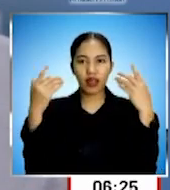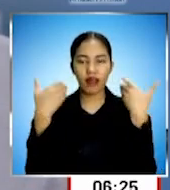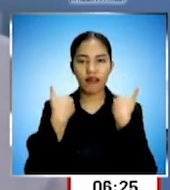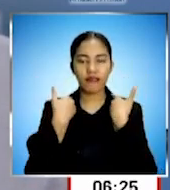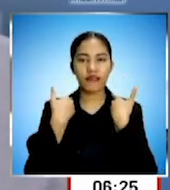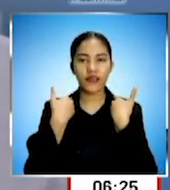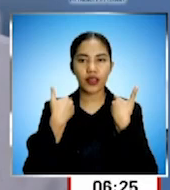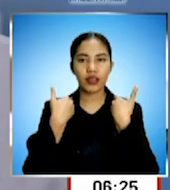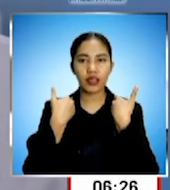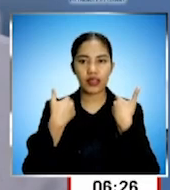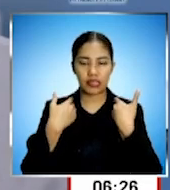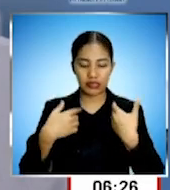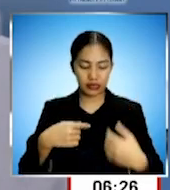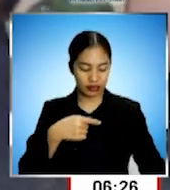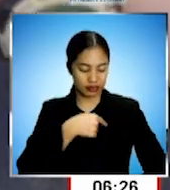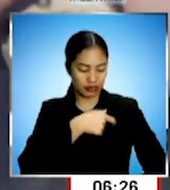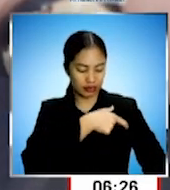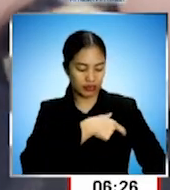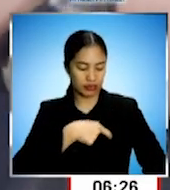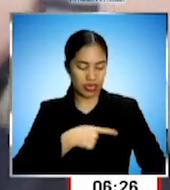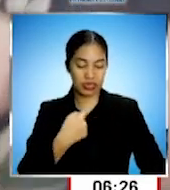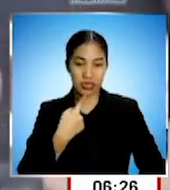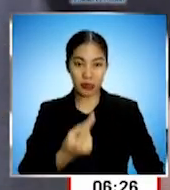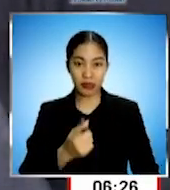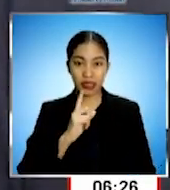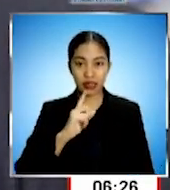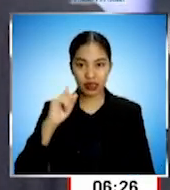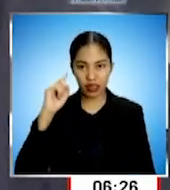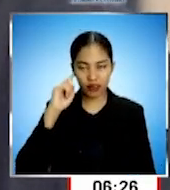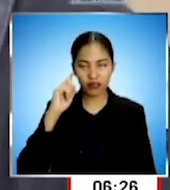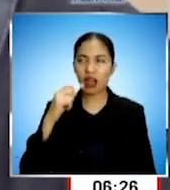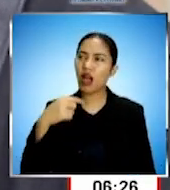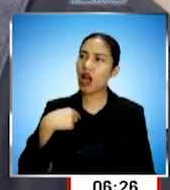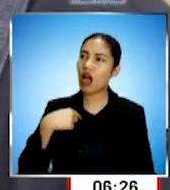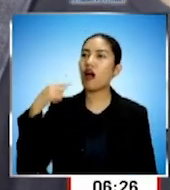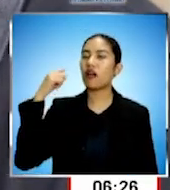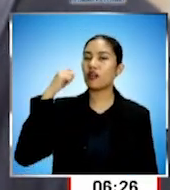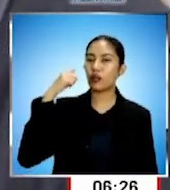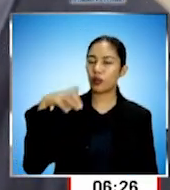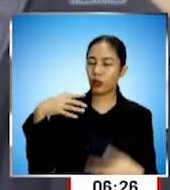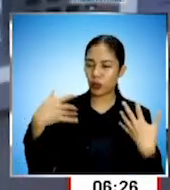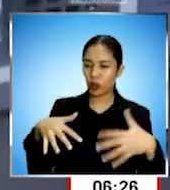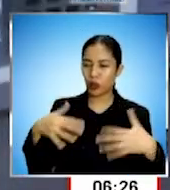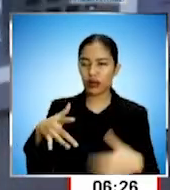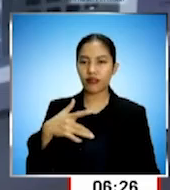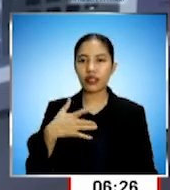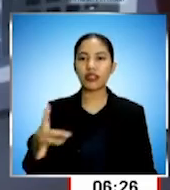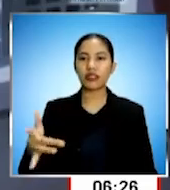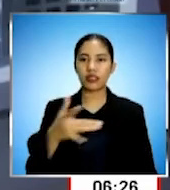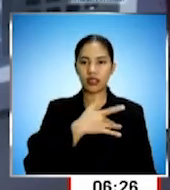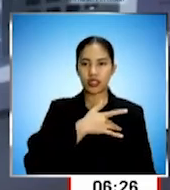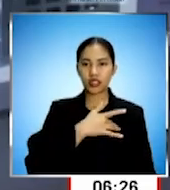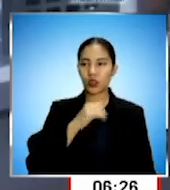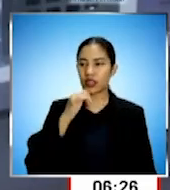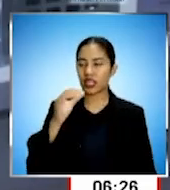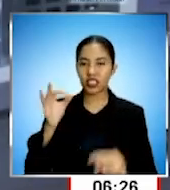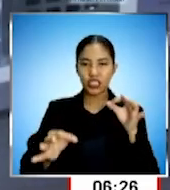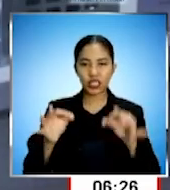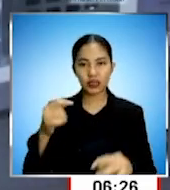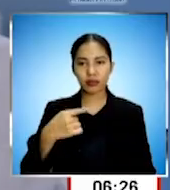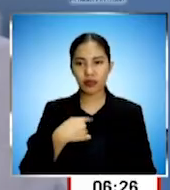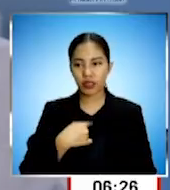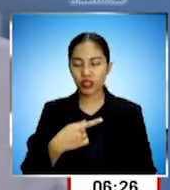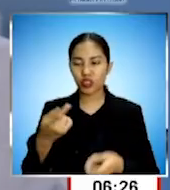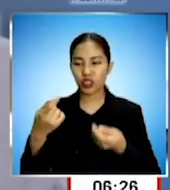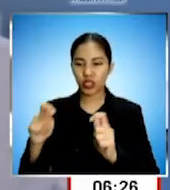siya nakasulat. Death. In that moment, parang sobrang na-touch ako na hindi niya ako ginudge. He tried to give the best customer